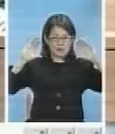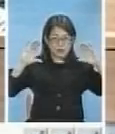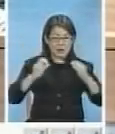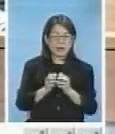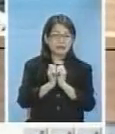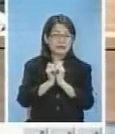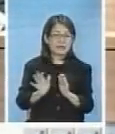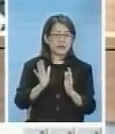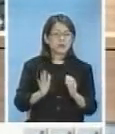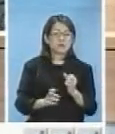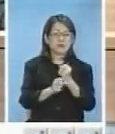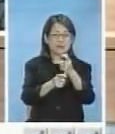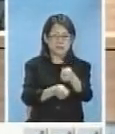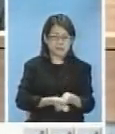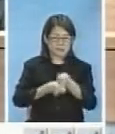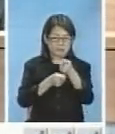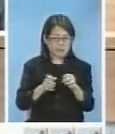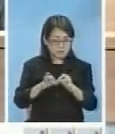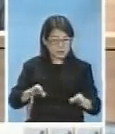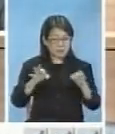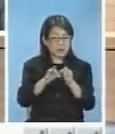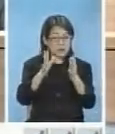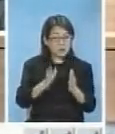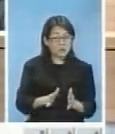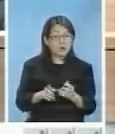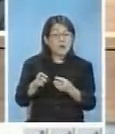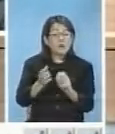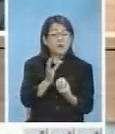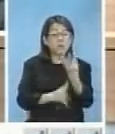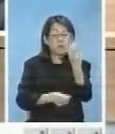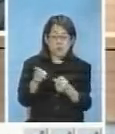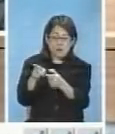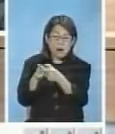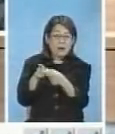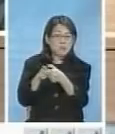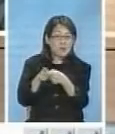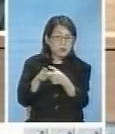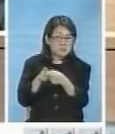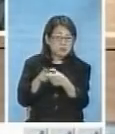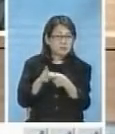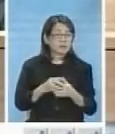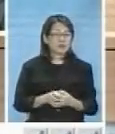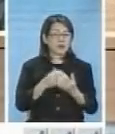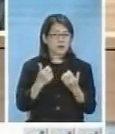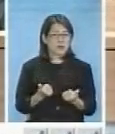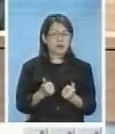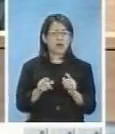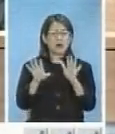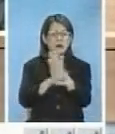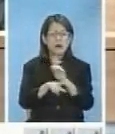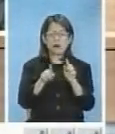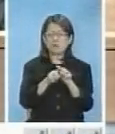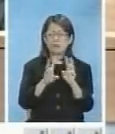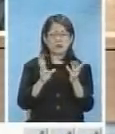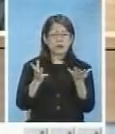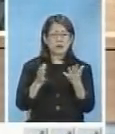เกษตรกรโดยเฉพาะพี่น้องเกษตรกรผู้ปลูกข้าวโพดวันนี้เกิดสุญญากาศท